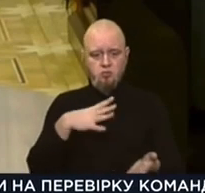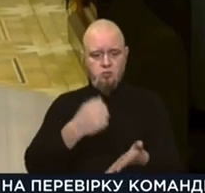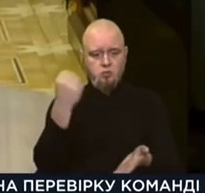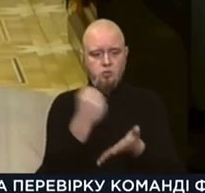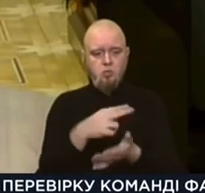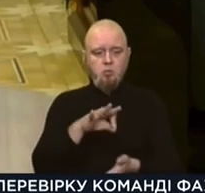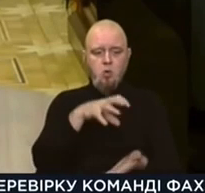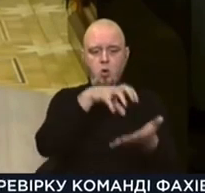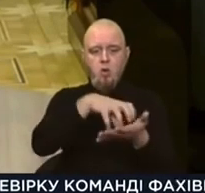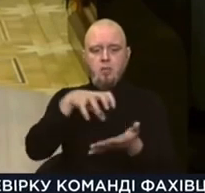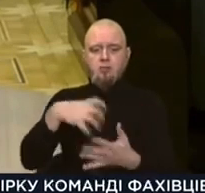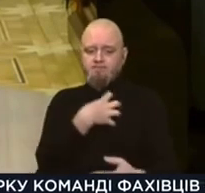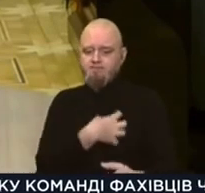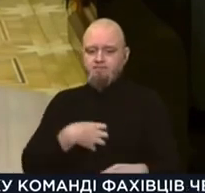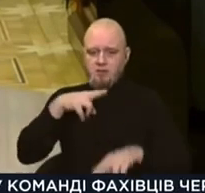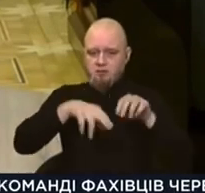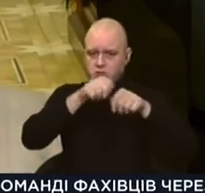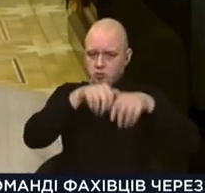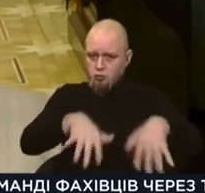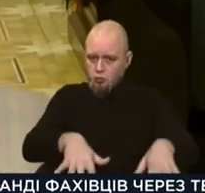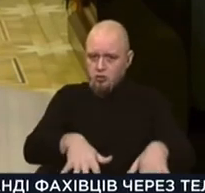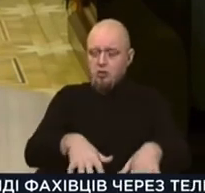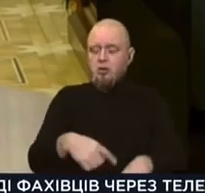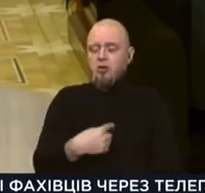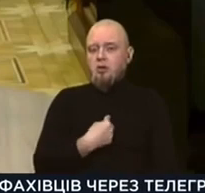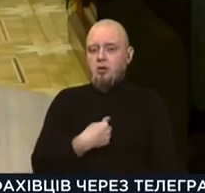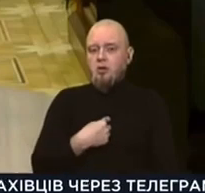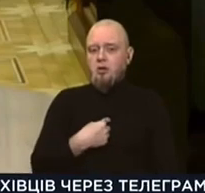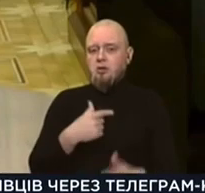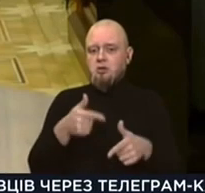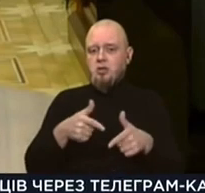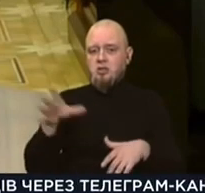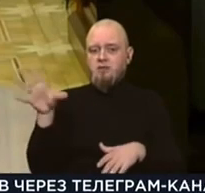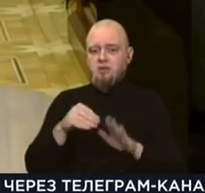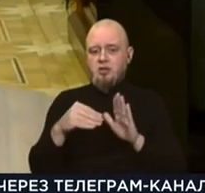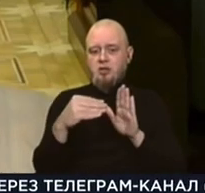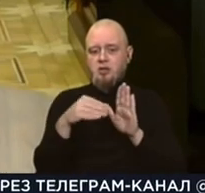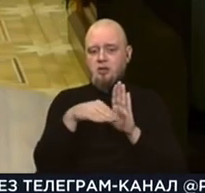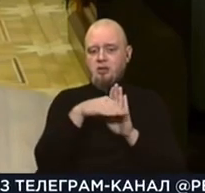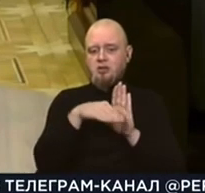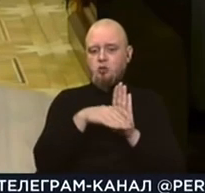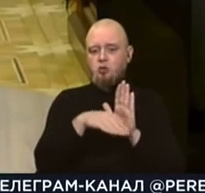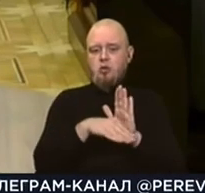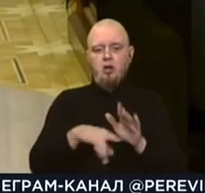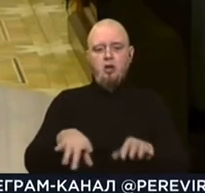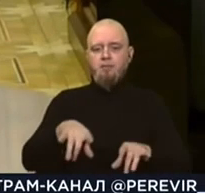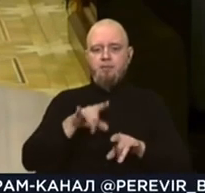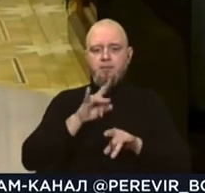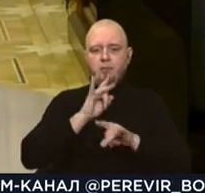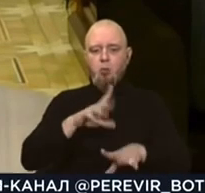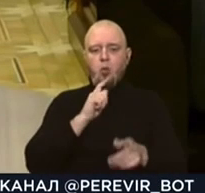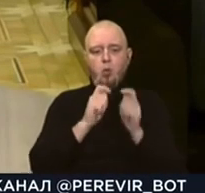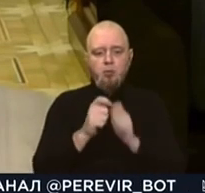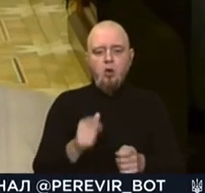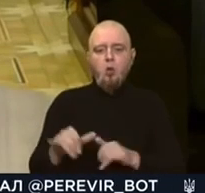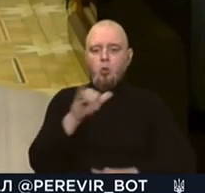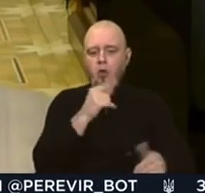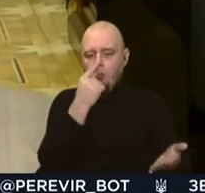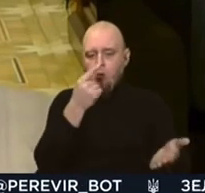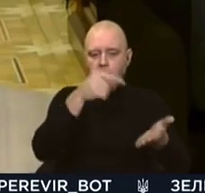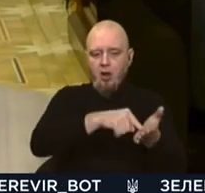по об'єктам критичної інфраструктури, я, согласно всіх інструкцій, не буду коментувати, куди і як попали